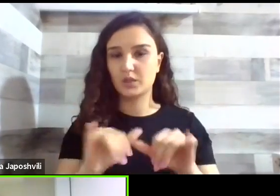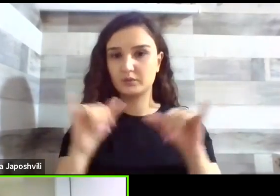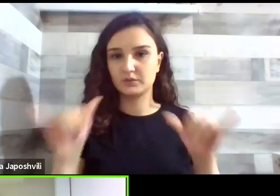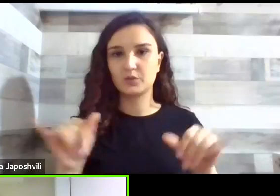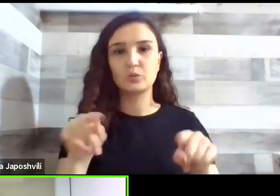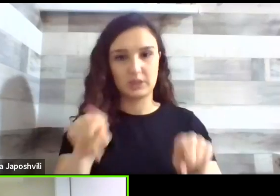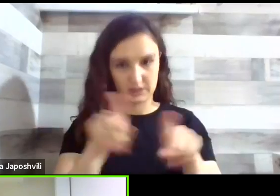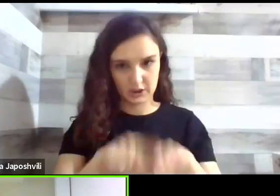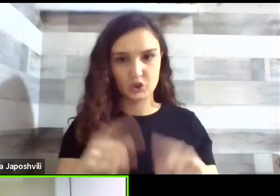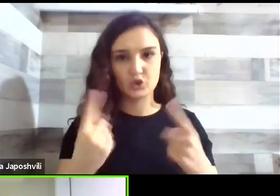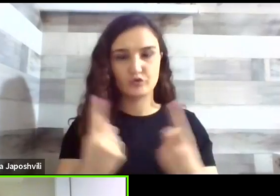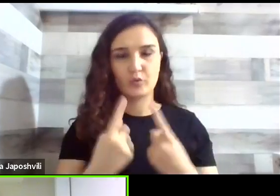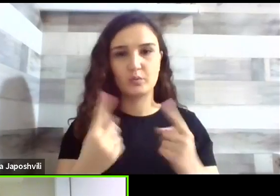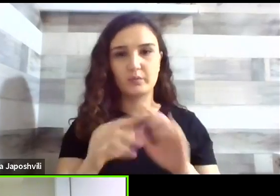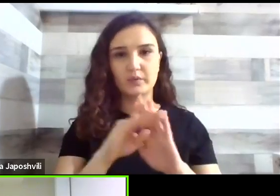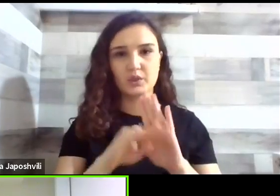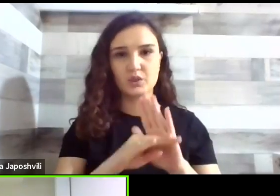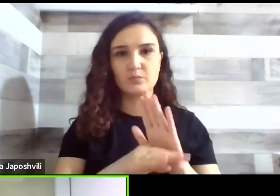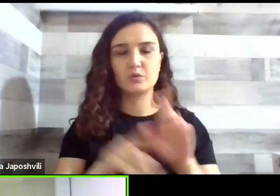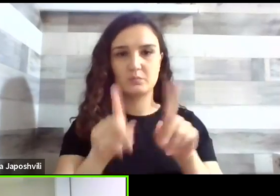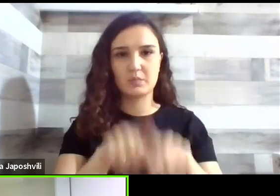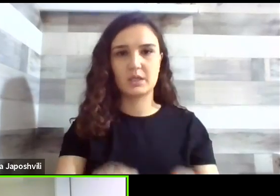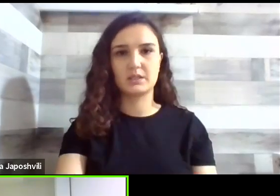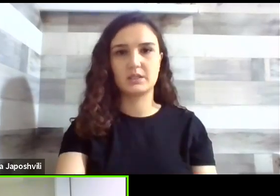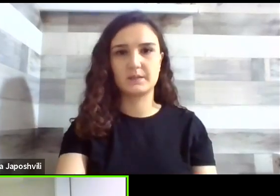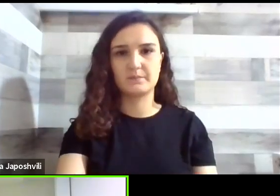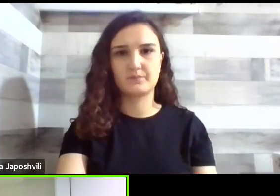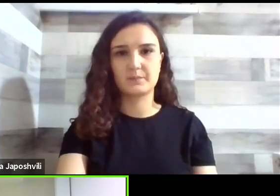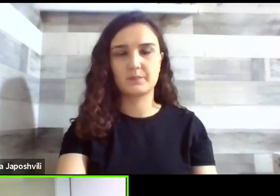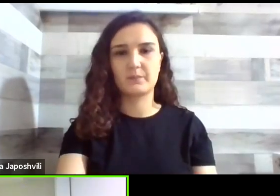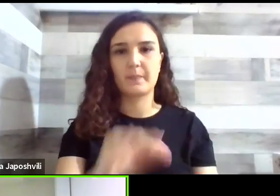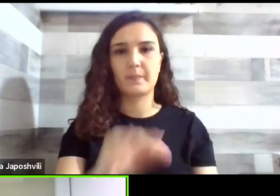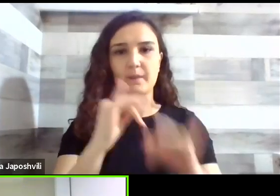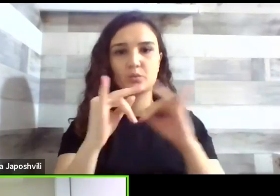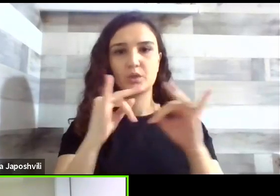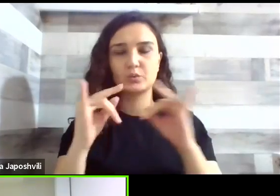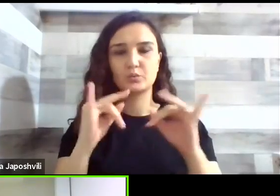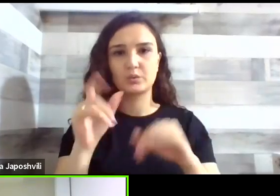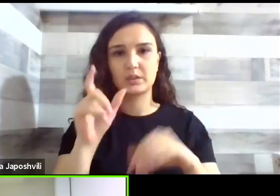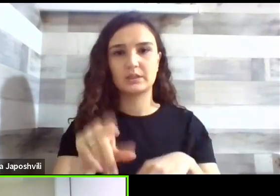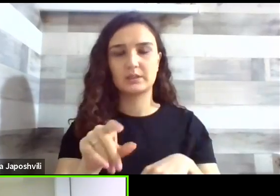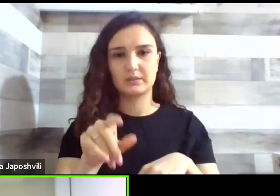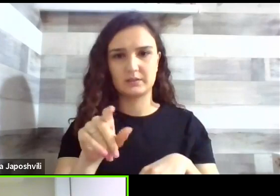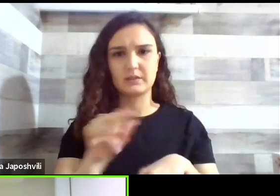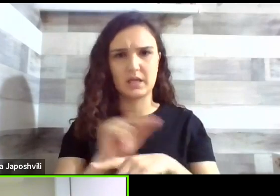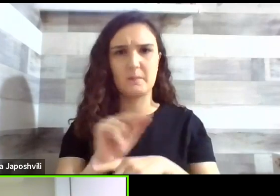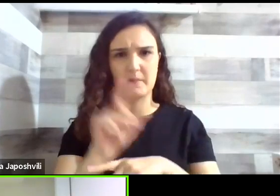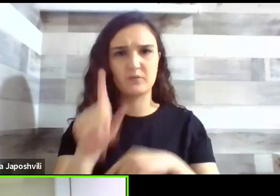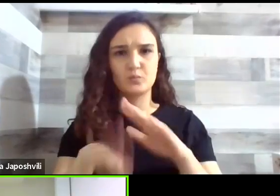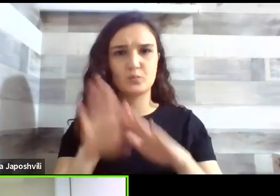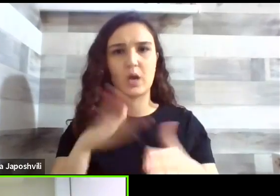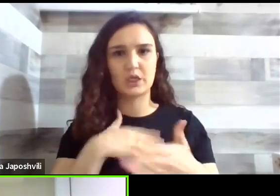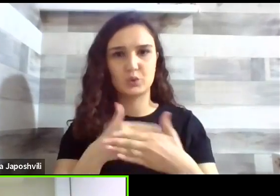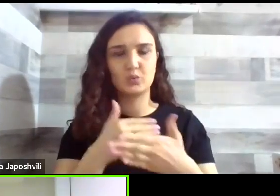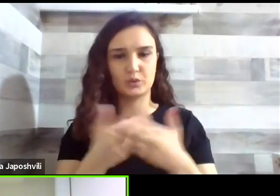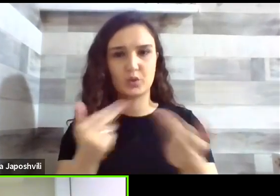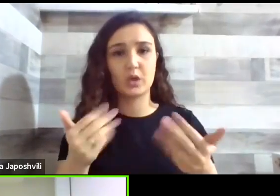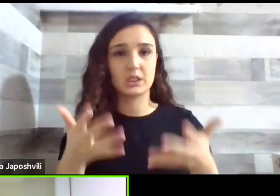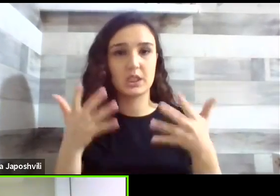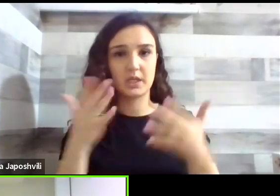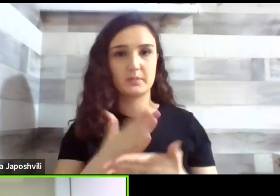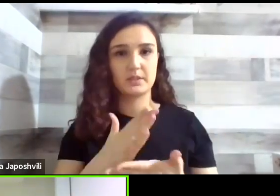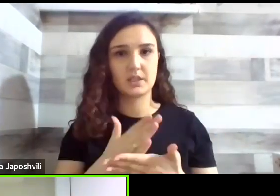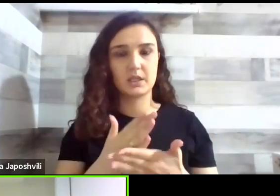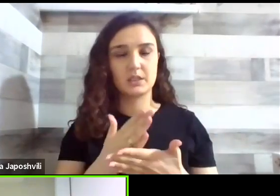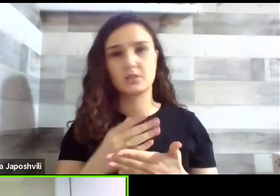Katski ჩვეულებრივ რეჟიმში მაინც, როდესაც კონტაქტურად მიდის თერაპევტია, მაინც აქტიური უფრო მეტად, ხომ გასაგებიცა. Და აი